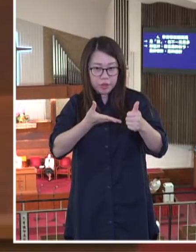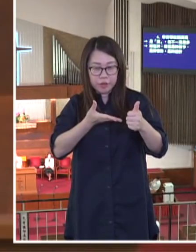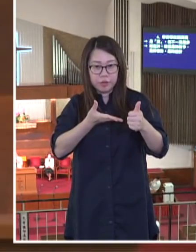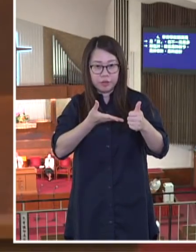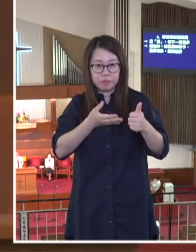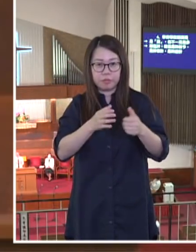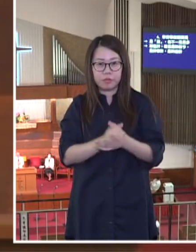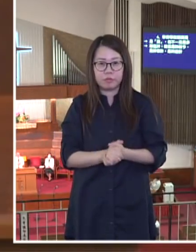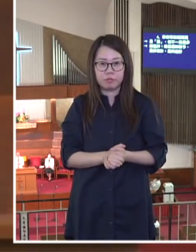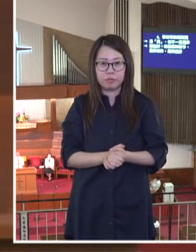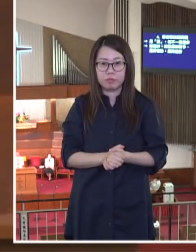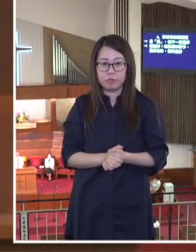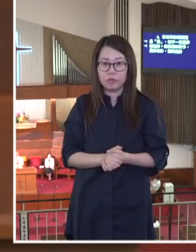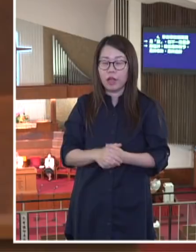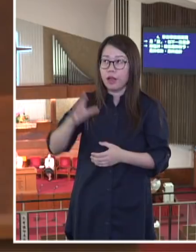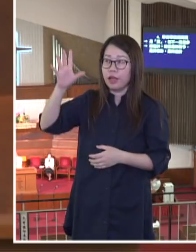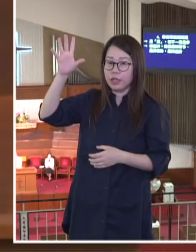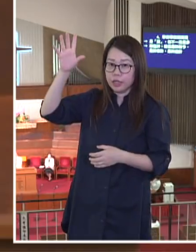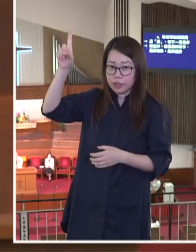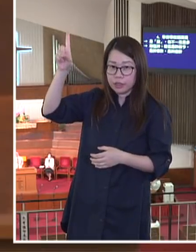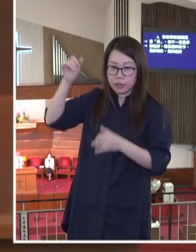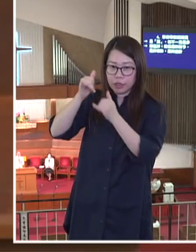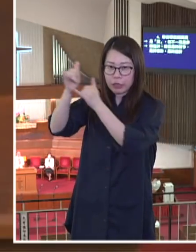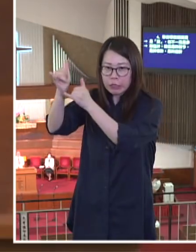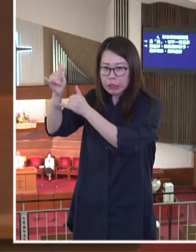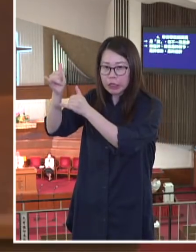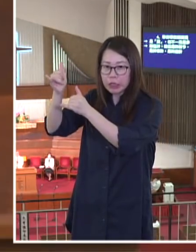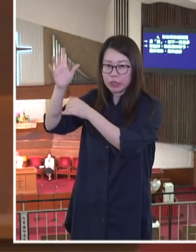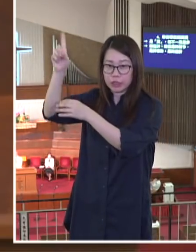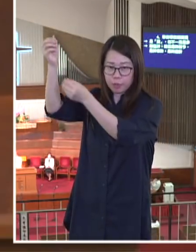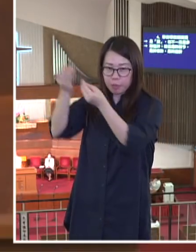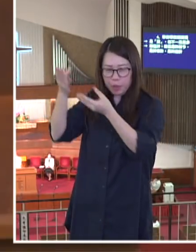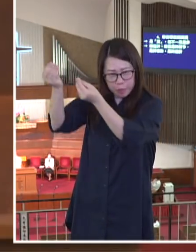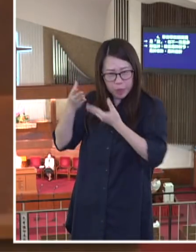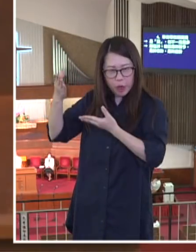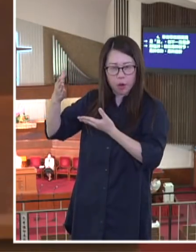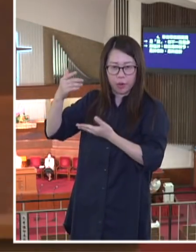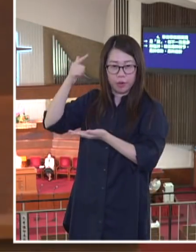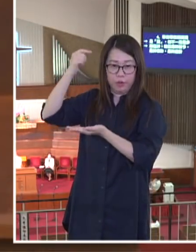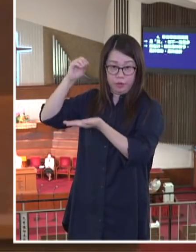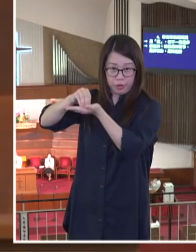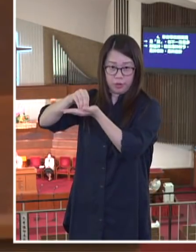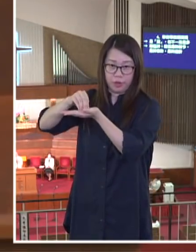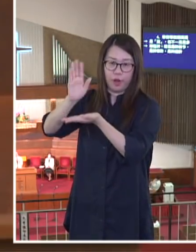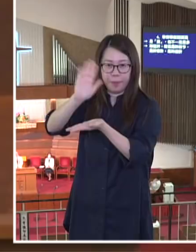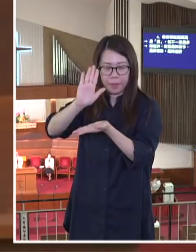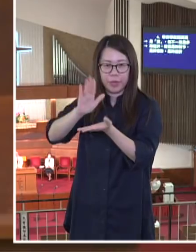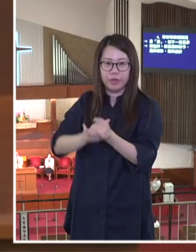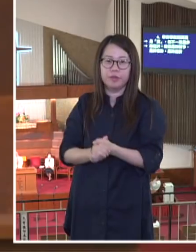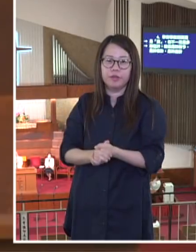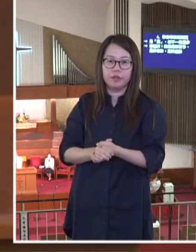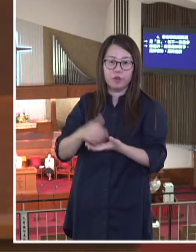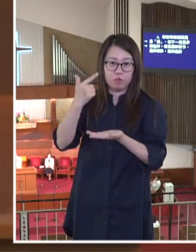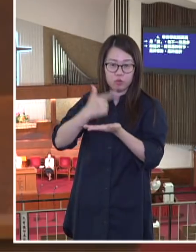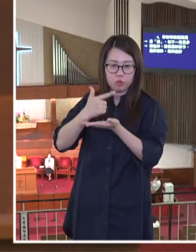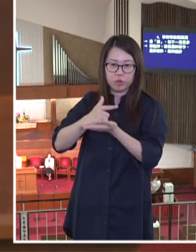不一定代表神什么都给，神可以给，神可以不给。神容许，跟从神是告诉我们，神